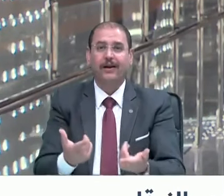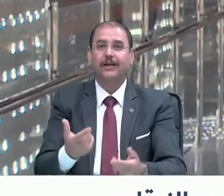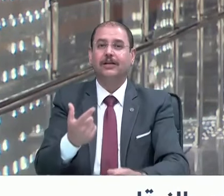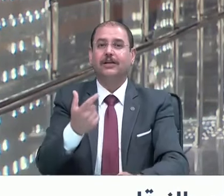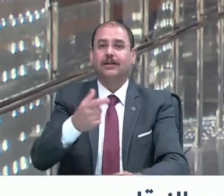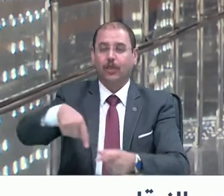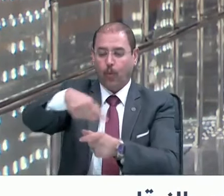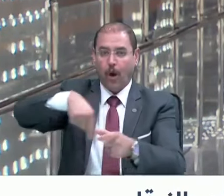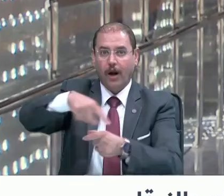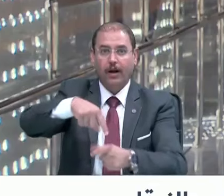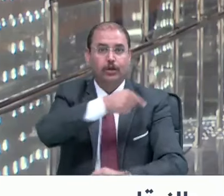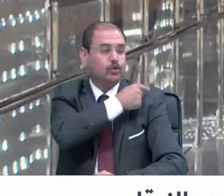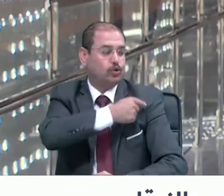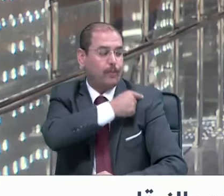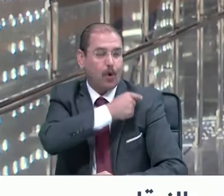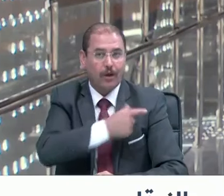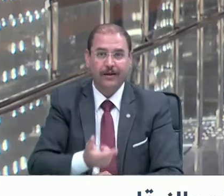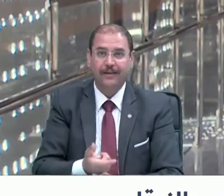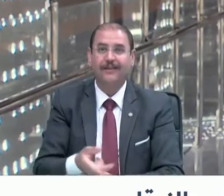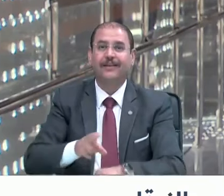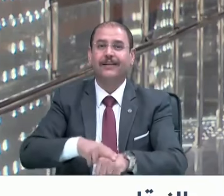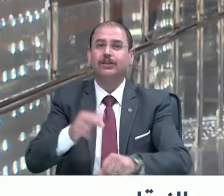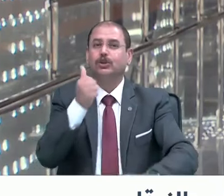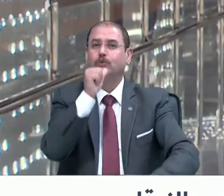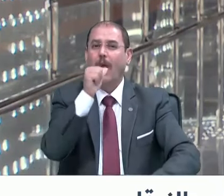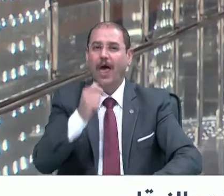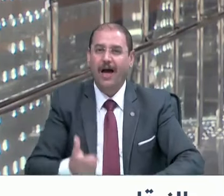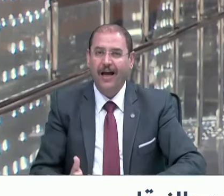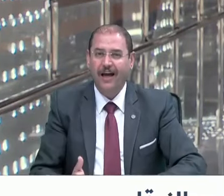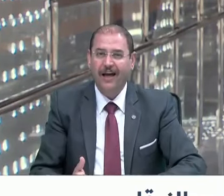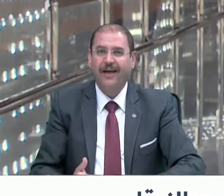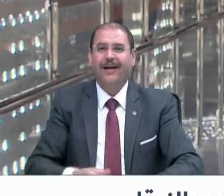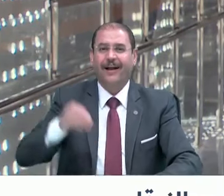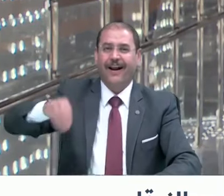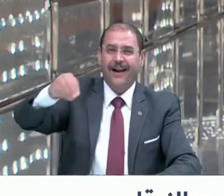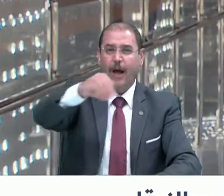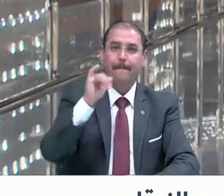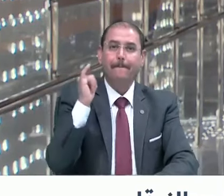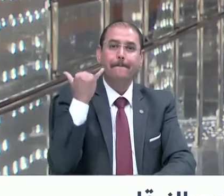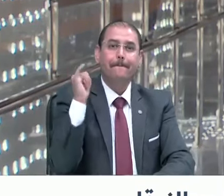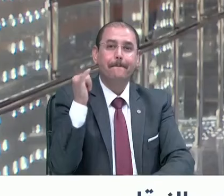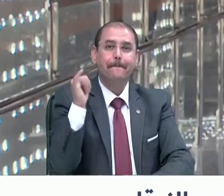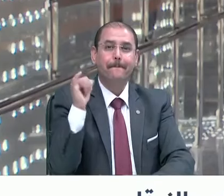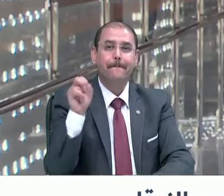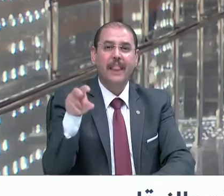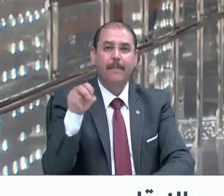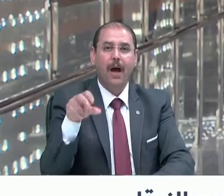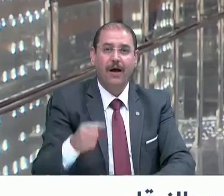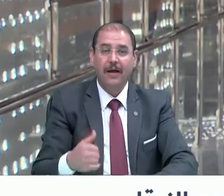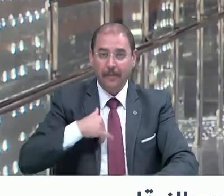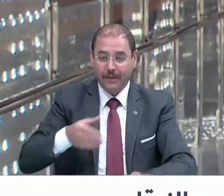بدوار الجمرك وأيضًا. مسار ثاني من دوار الجمرك إلى إلى مادبا مرورًا بشارع عمان.